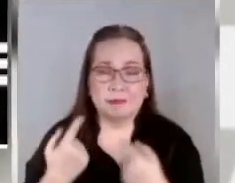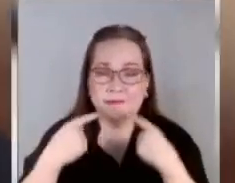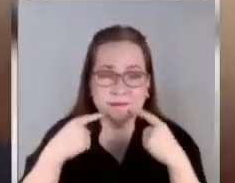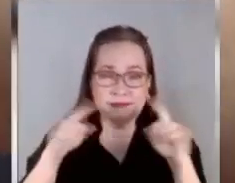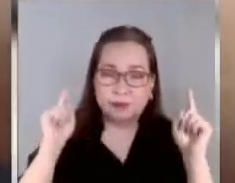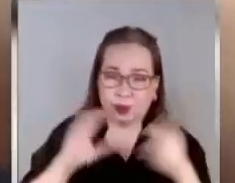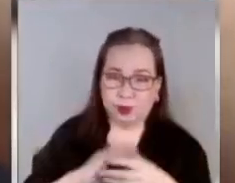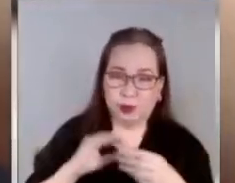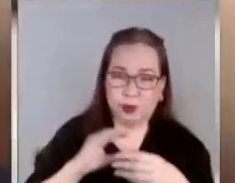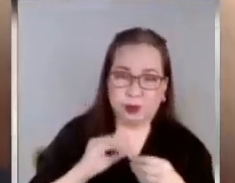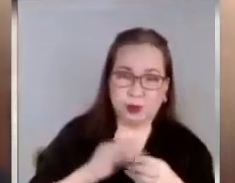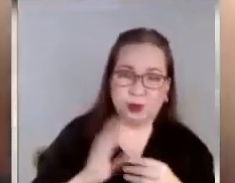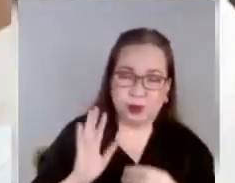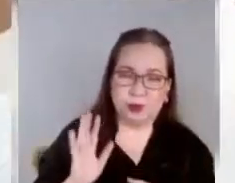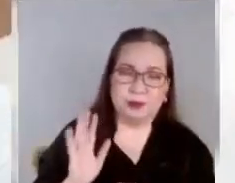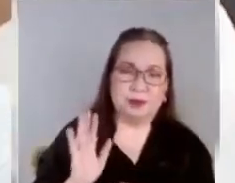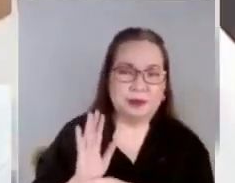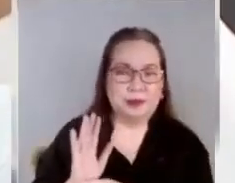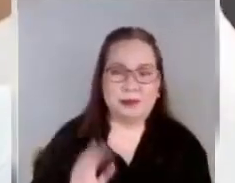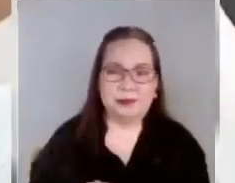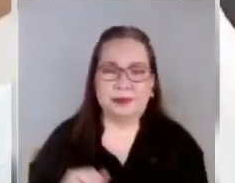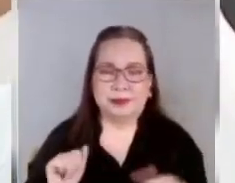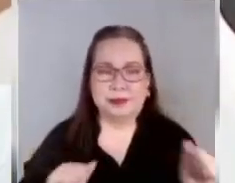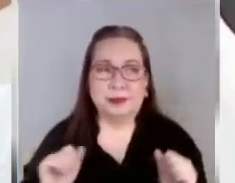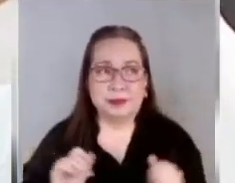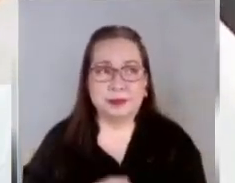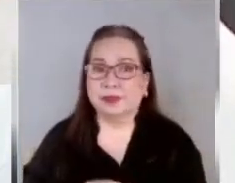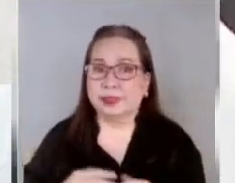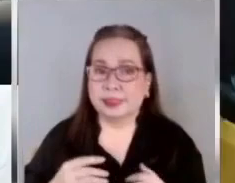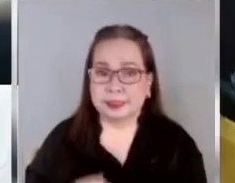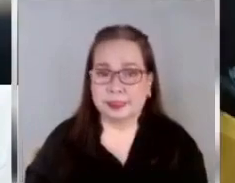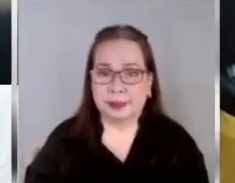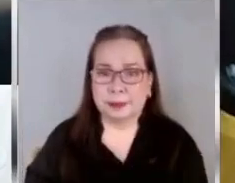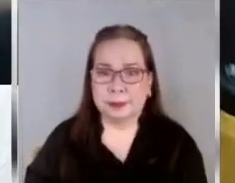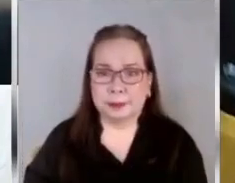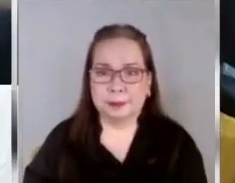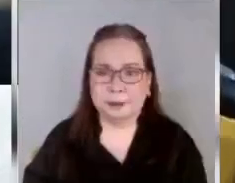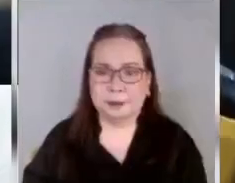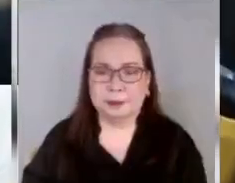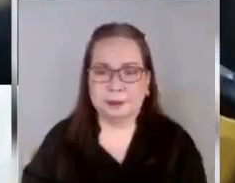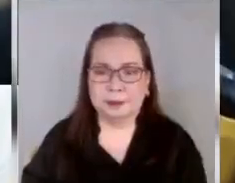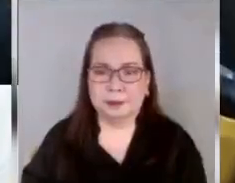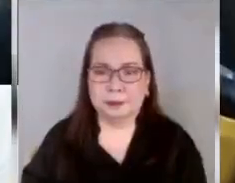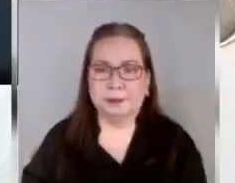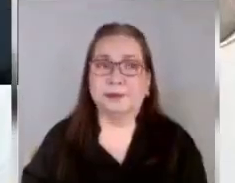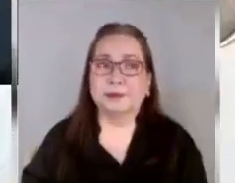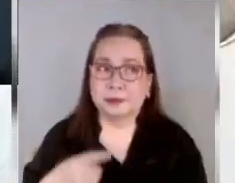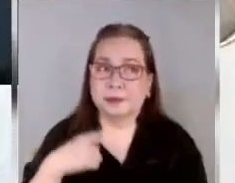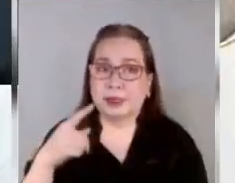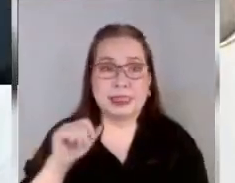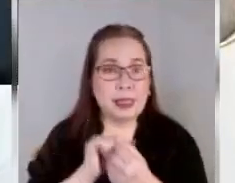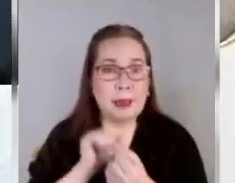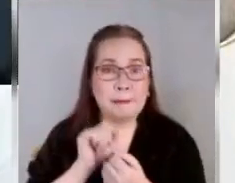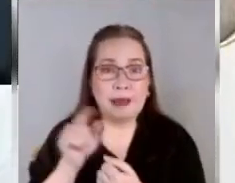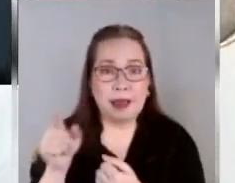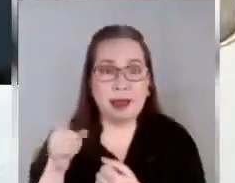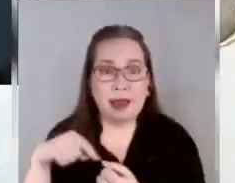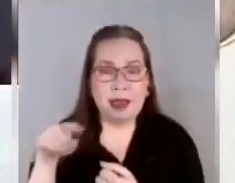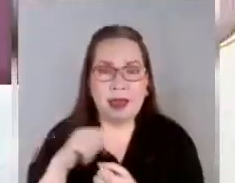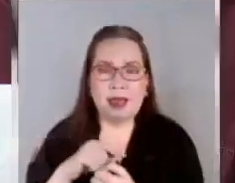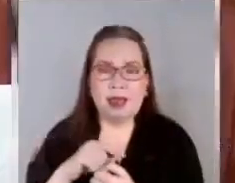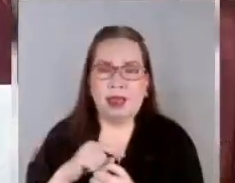career. May throwback vibes pero may something new rin daw sa concert, kung saan makakasama ni Christian ang Manila Symphony